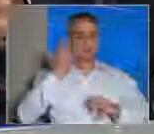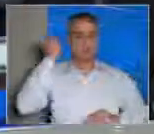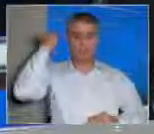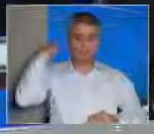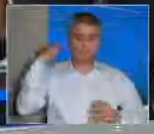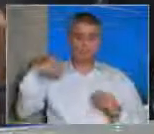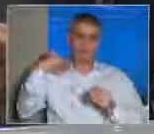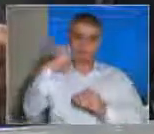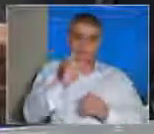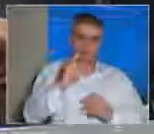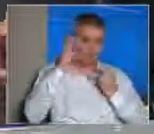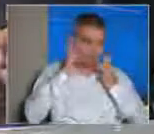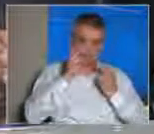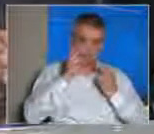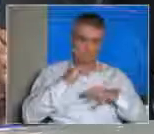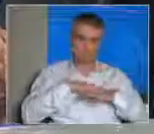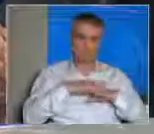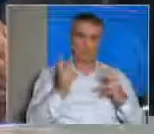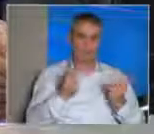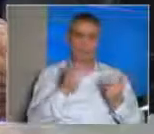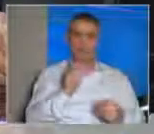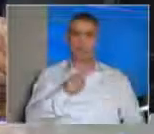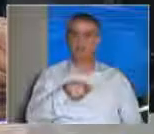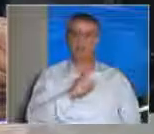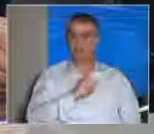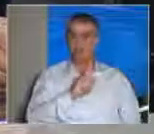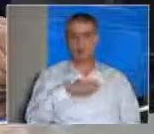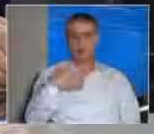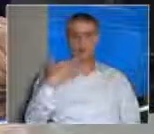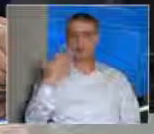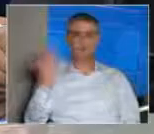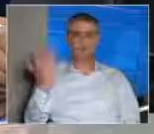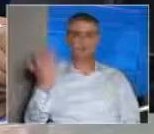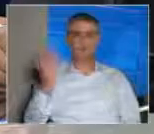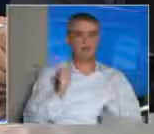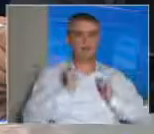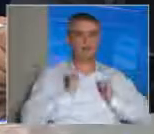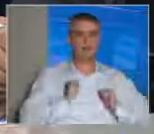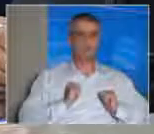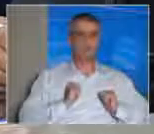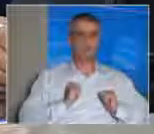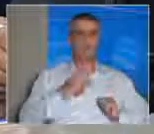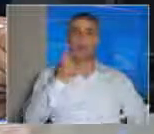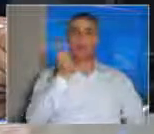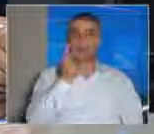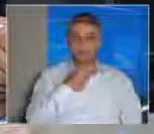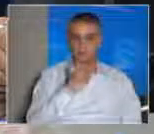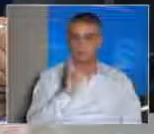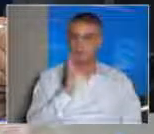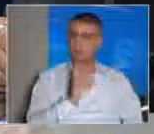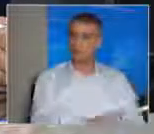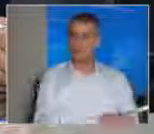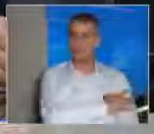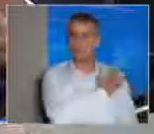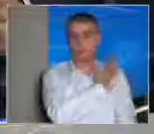ולפני מה שיהיה, כי לא מצפה קדנציה קלה, הכנסת הזאת לא הולכת להיות על מי מנוחות. כמובן שזה אירוע